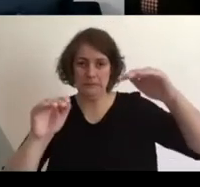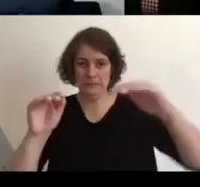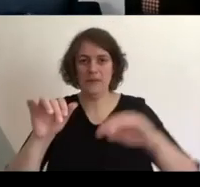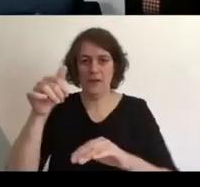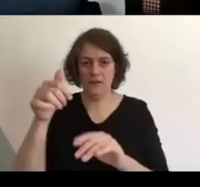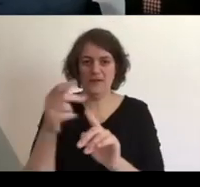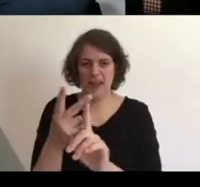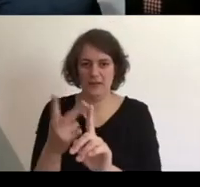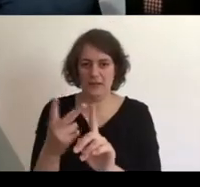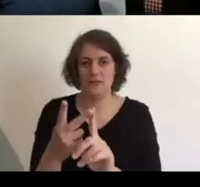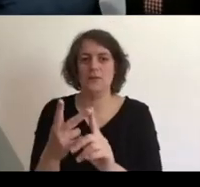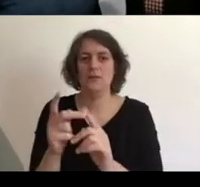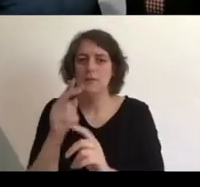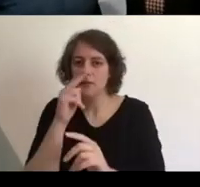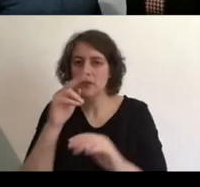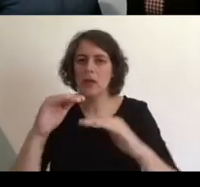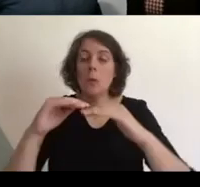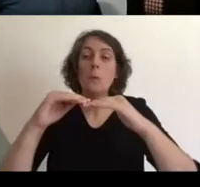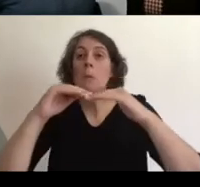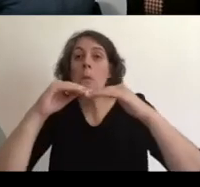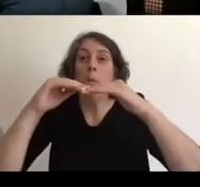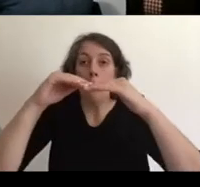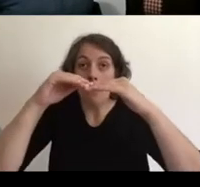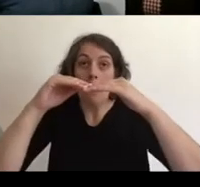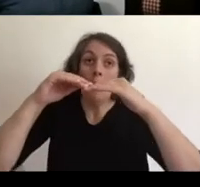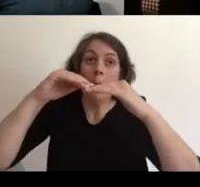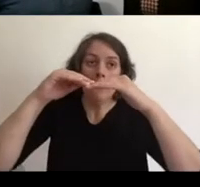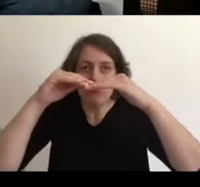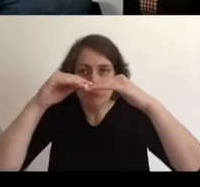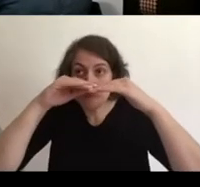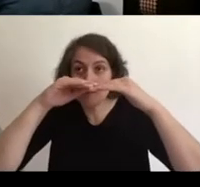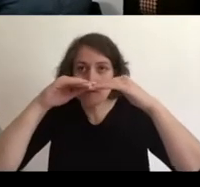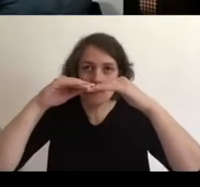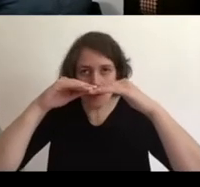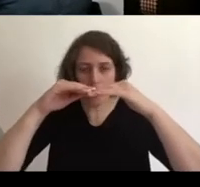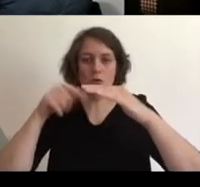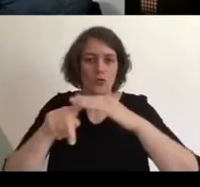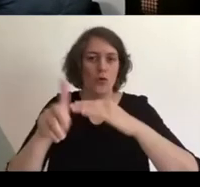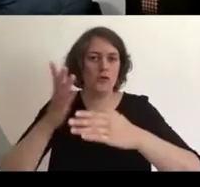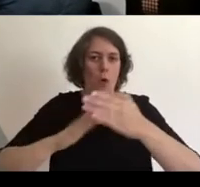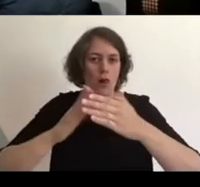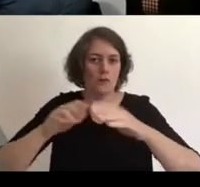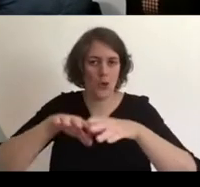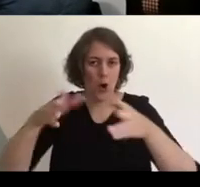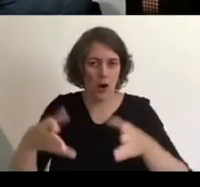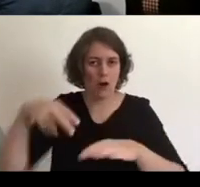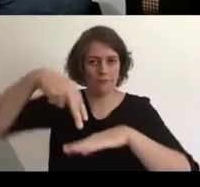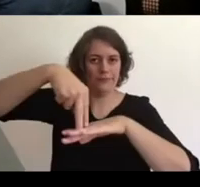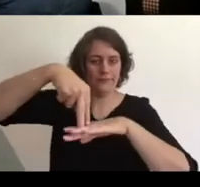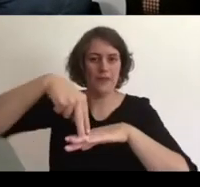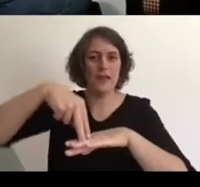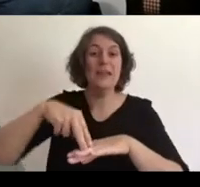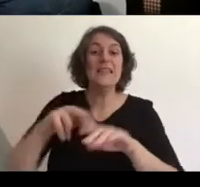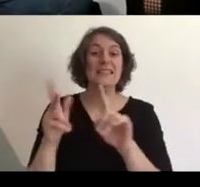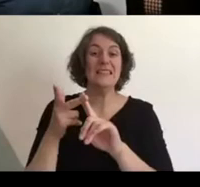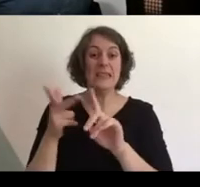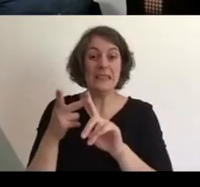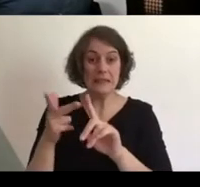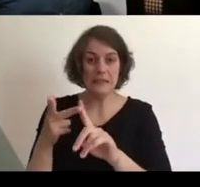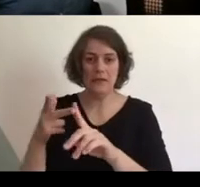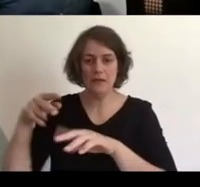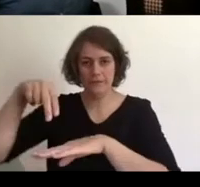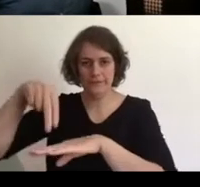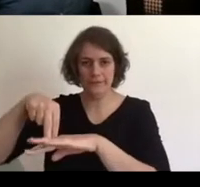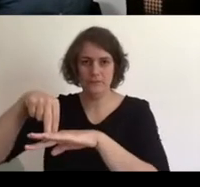erste Person, kann aber auch gerade so über dieser Kiste, also auf dieser Kiste über die Hecke schauen. Und die